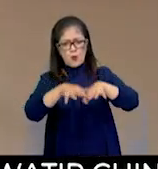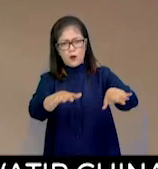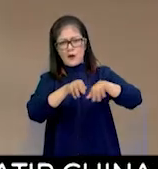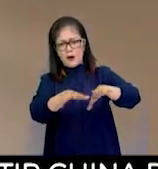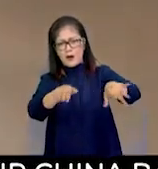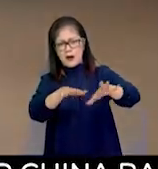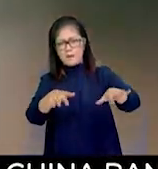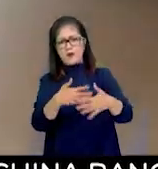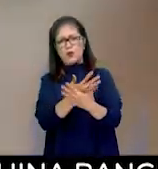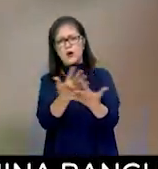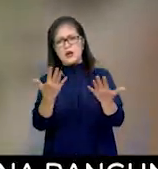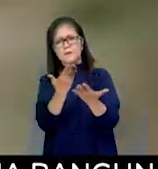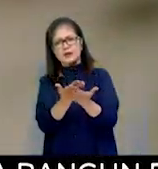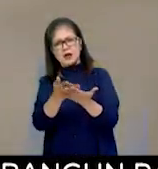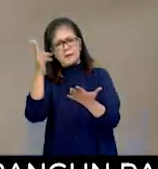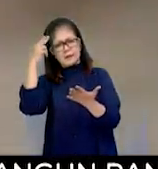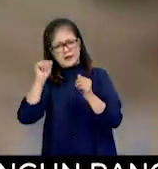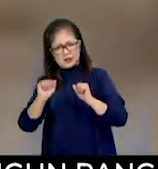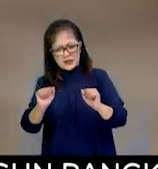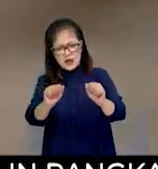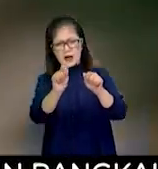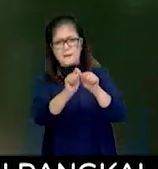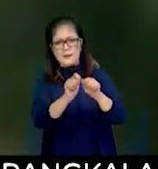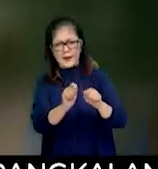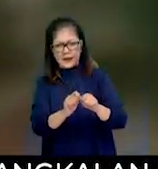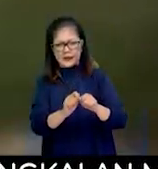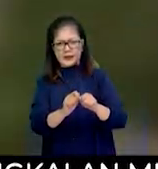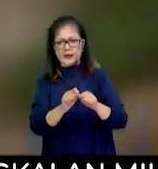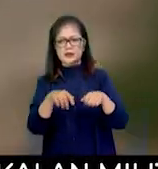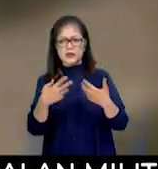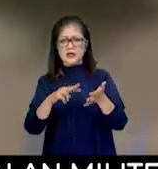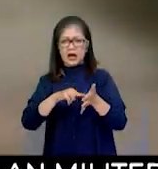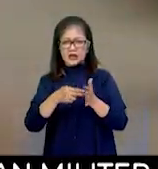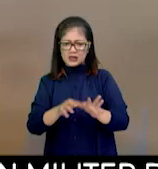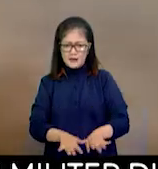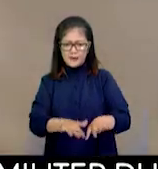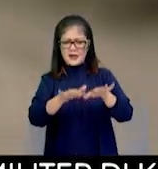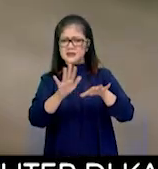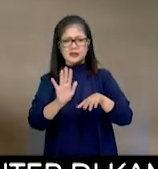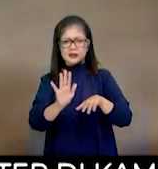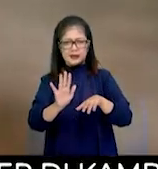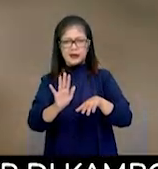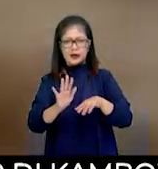Warga meminta pemerintah setempat segera memperbaiki kawasan hulu sungai untuk mencegah kembali terjadinya banjir bandang.